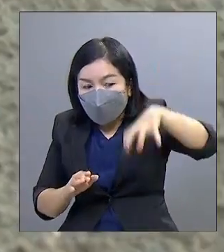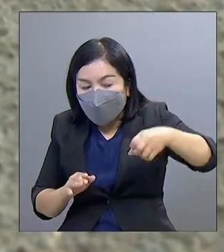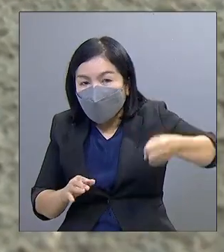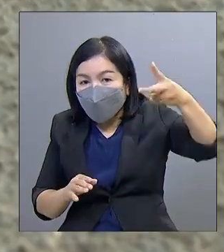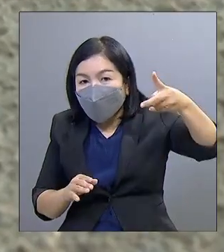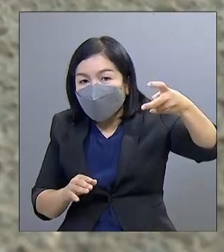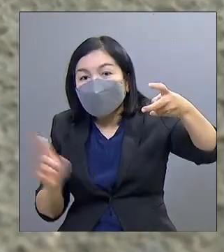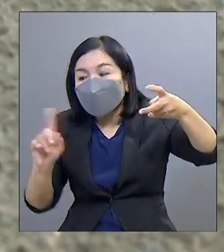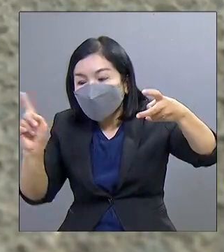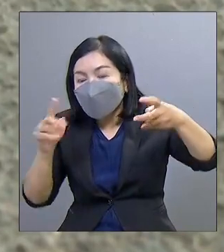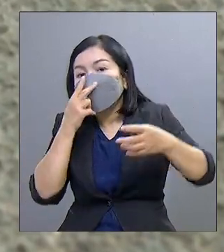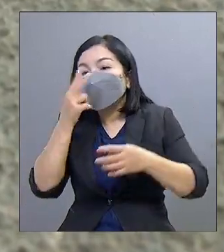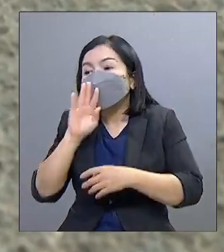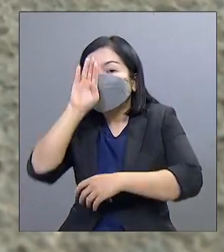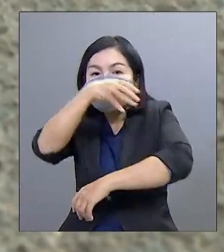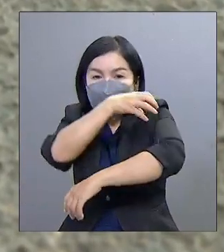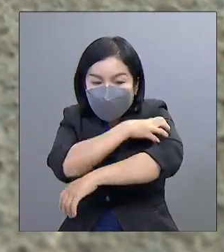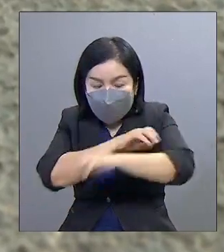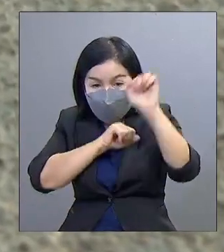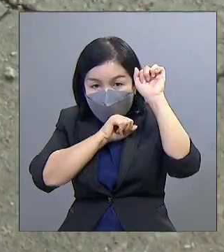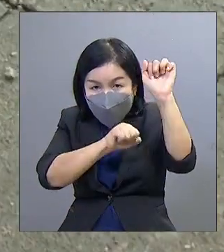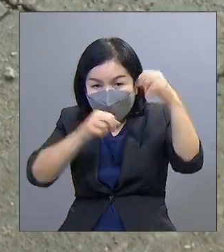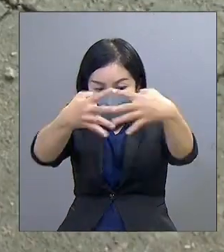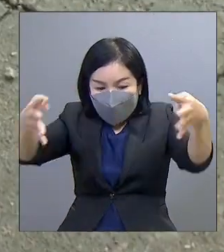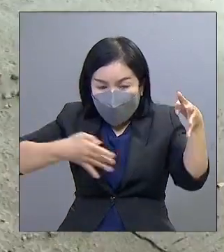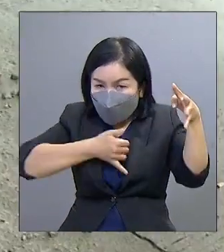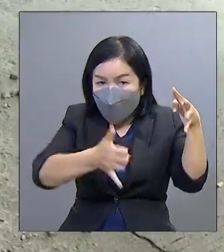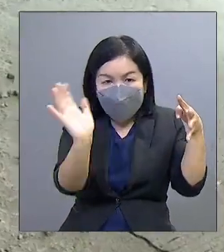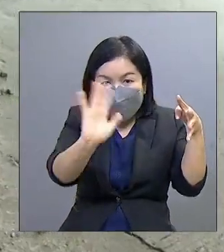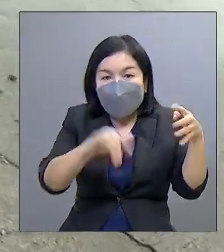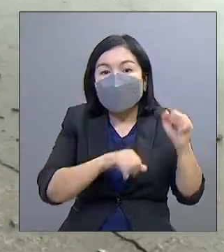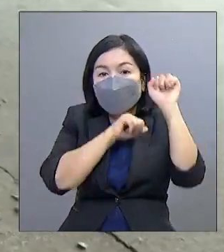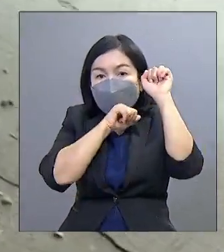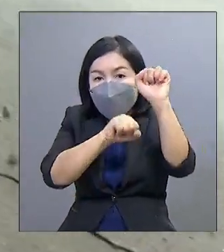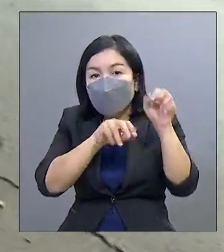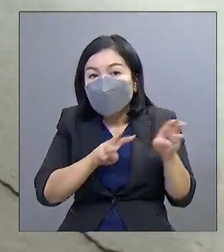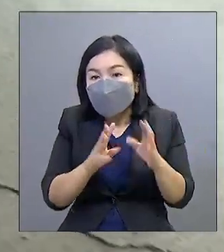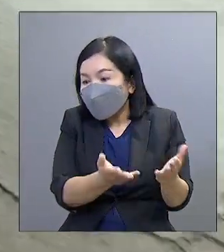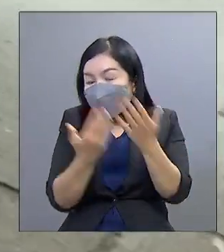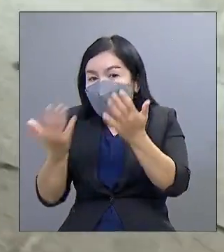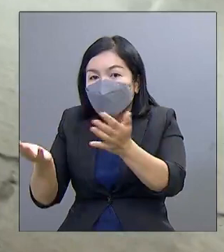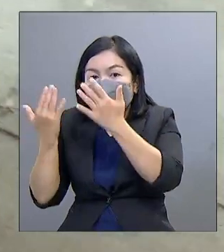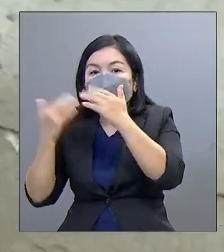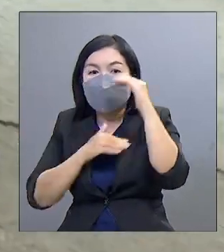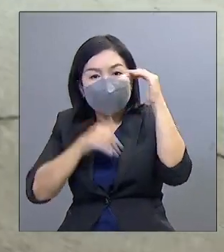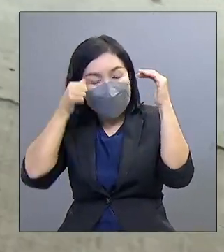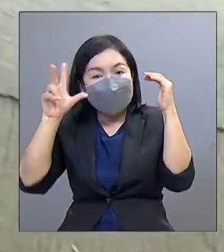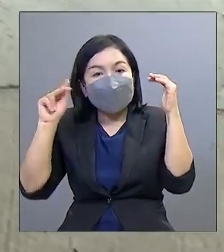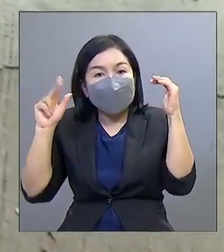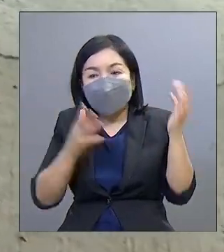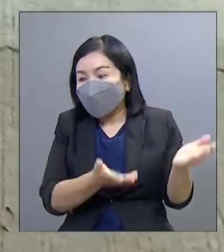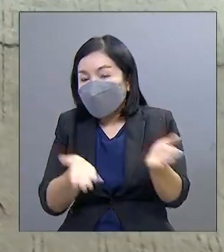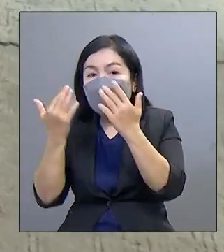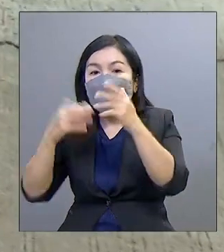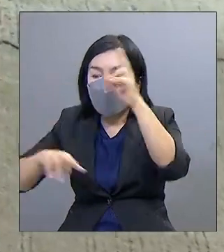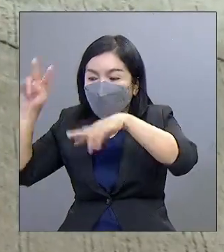ต่ว่าขณะนี้จะให้ทางเทศบาลนั้นออกประกาศห้ามเข้าใช้อาคารและอาจจะออกประกาศให้รื้อถอนอาคารไม่น้อยกว่า30วันหลังการตรวจ